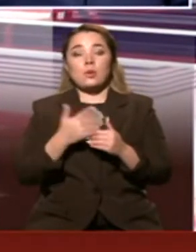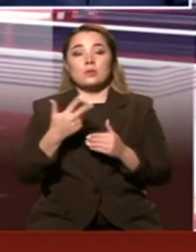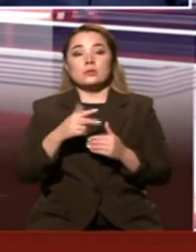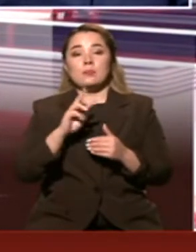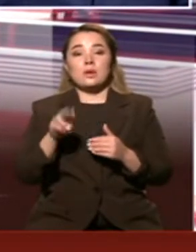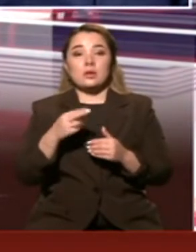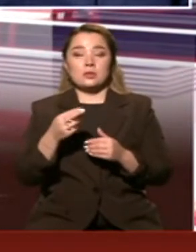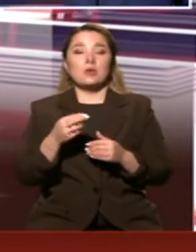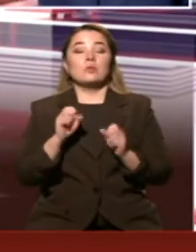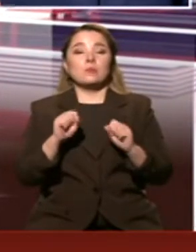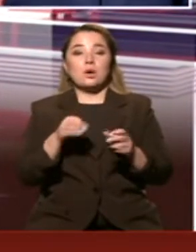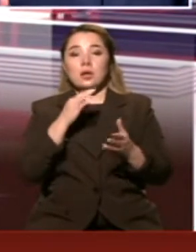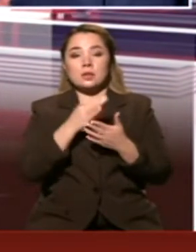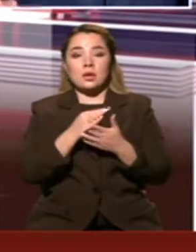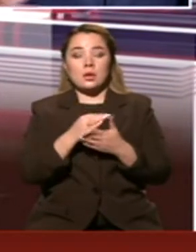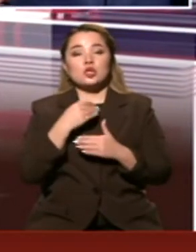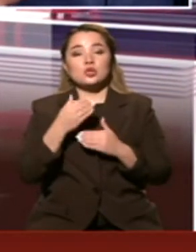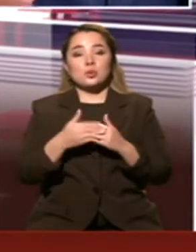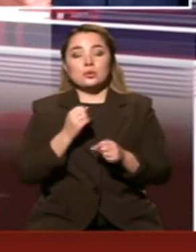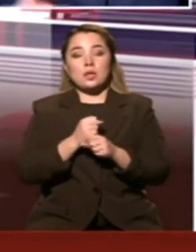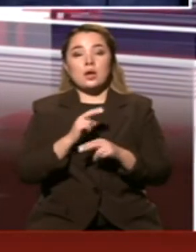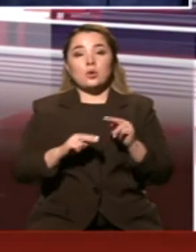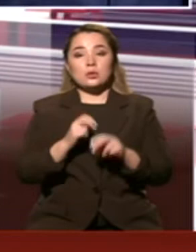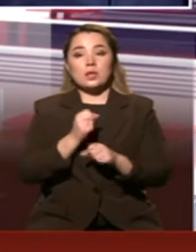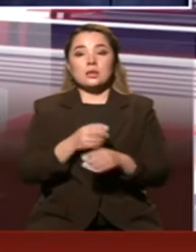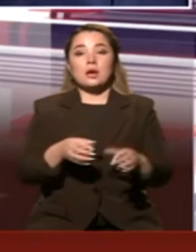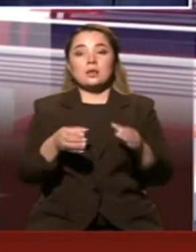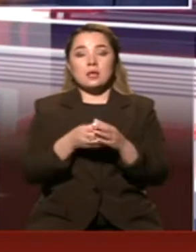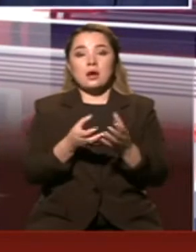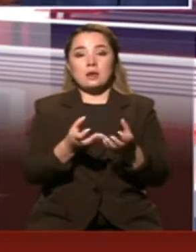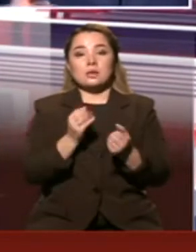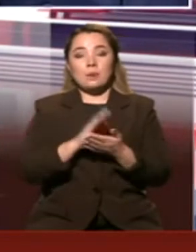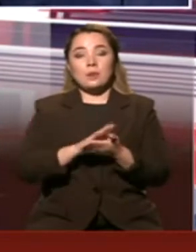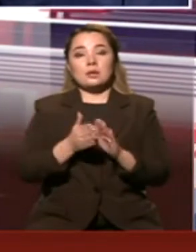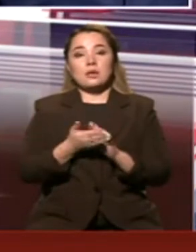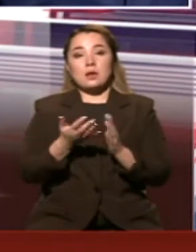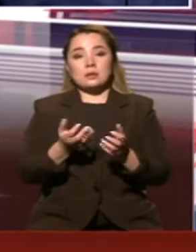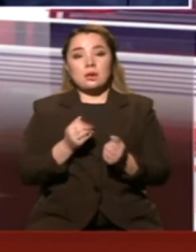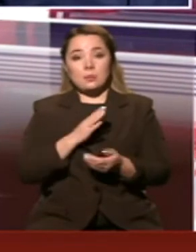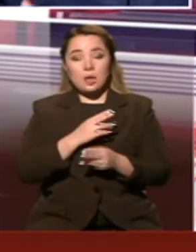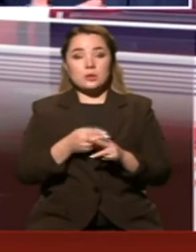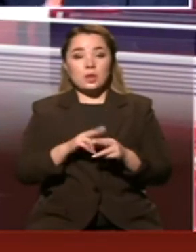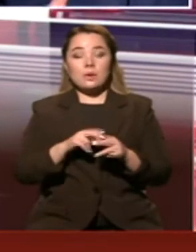миллиард долларға жуық құрылыстық нелер алған, контрактор